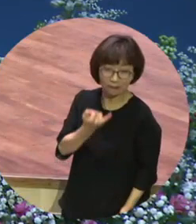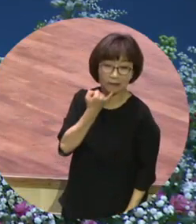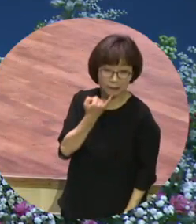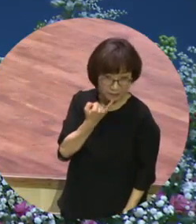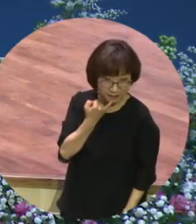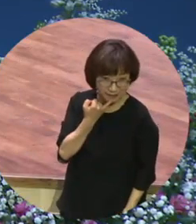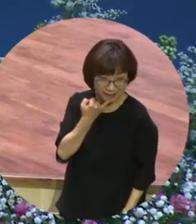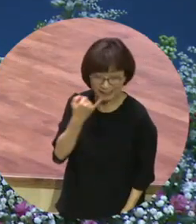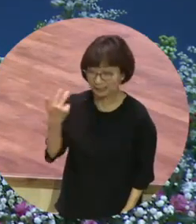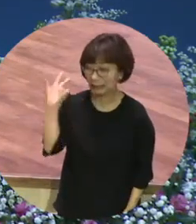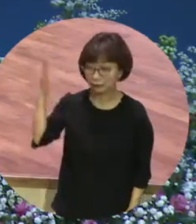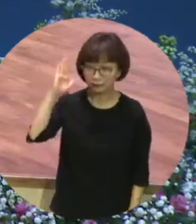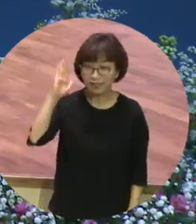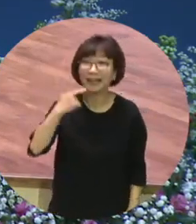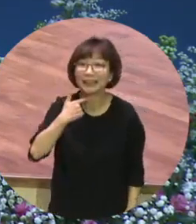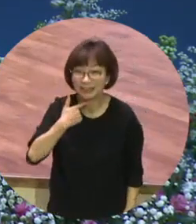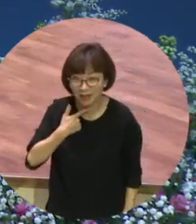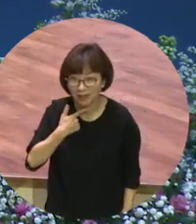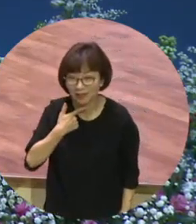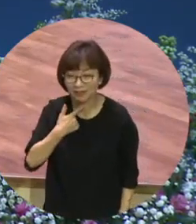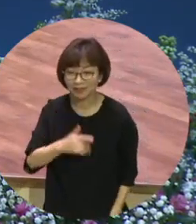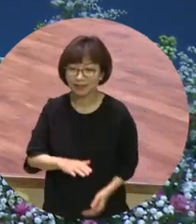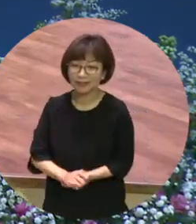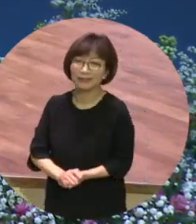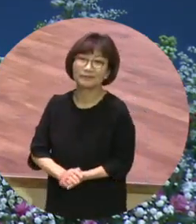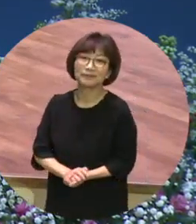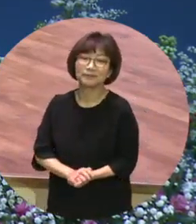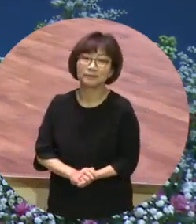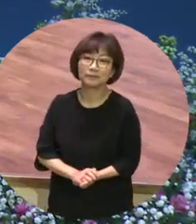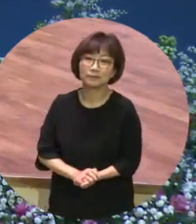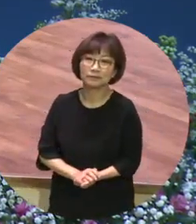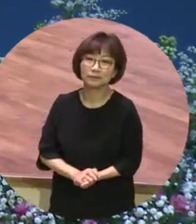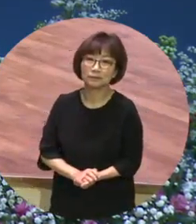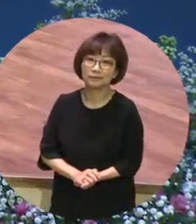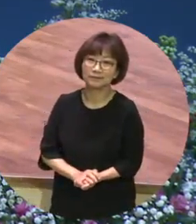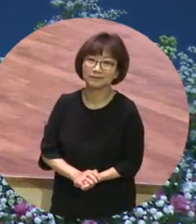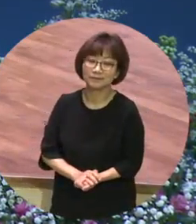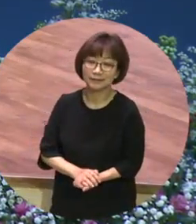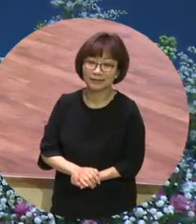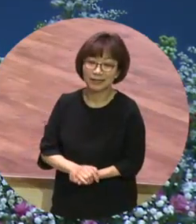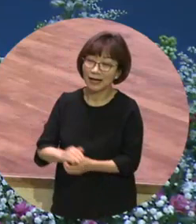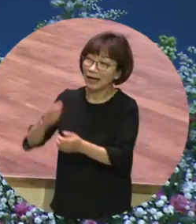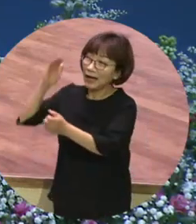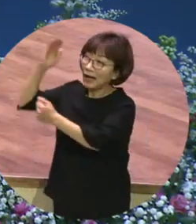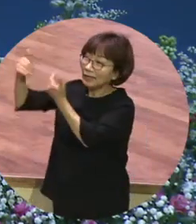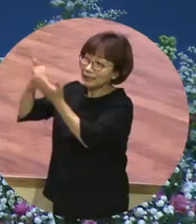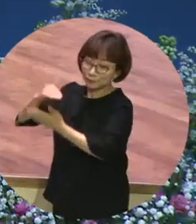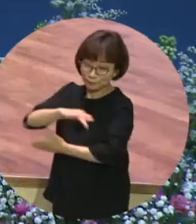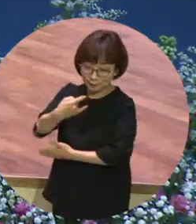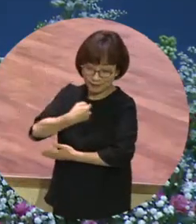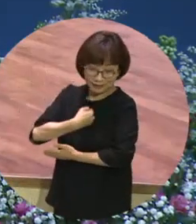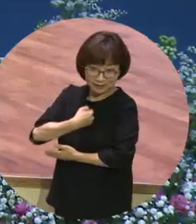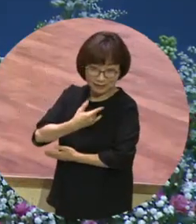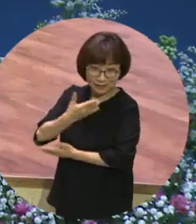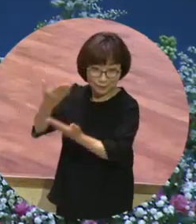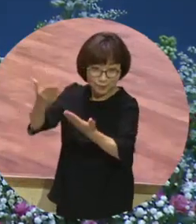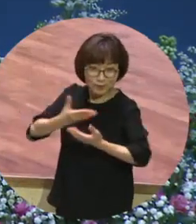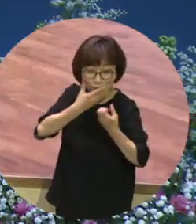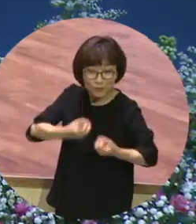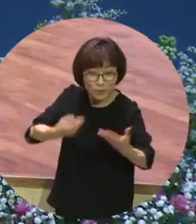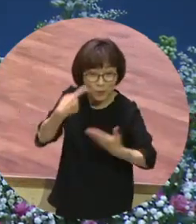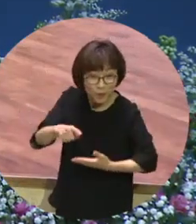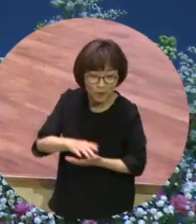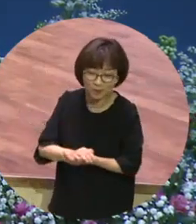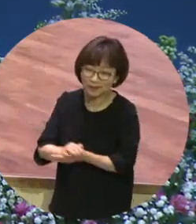자, 우리에게 주시는 가장 큰 축복이 뭐냐? 바로 예수님을 흥하게 하는 겁니다. 아멘.